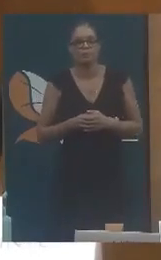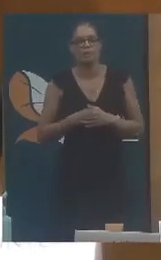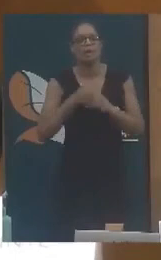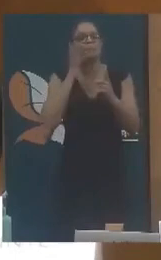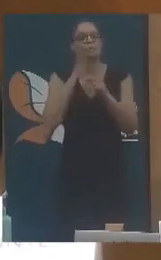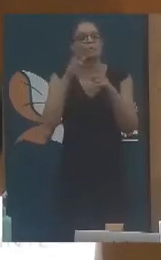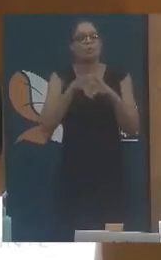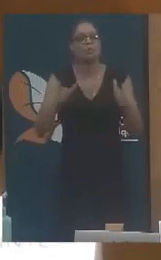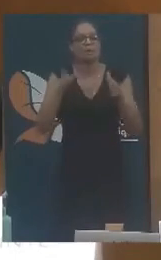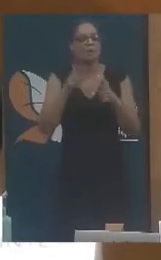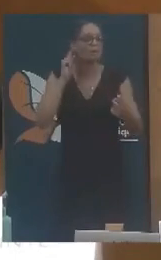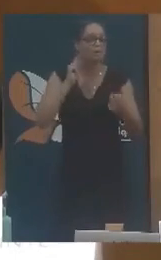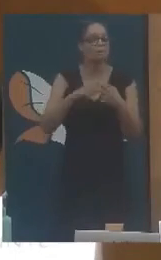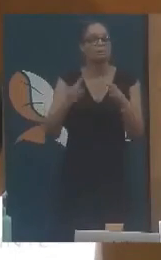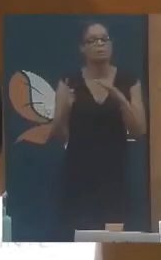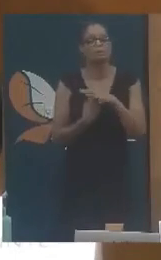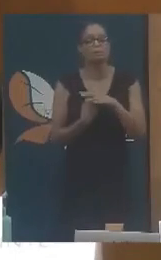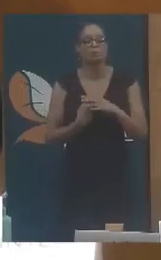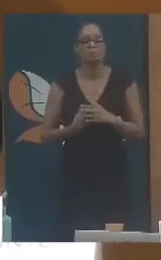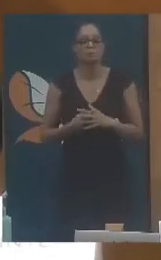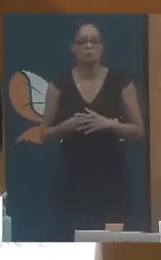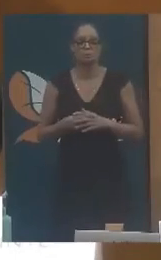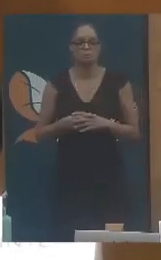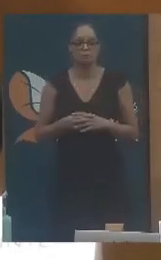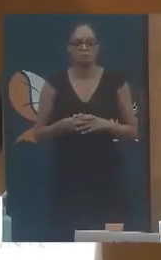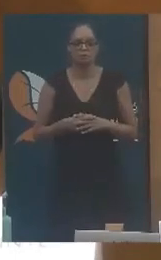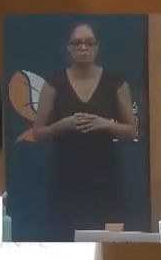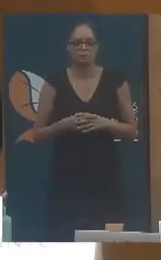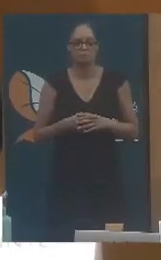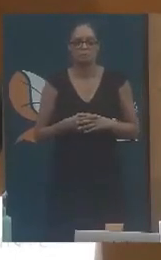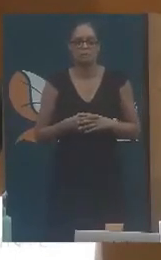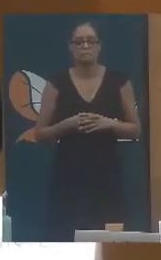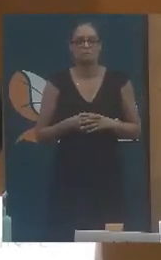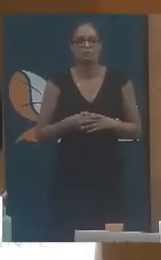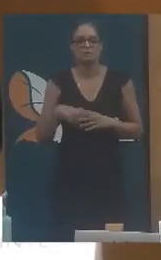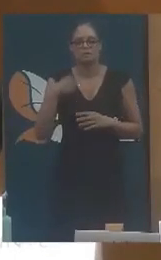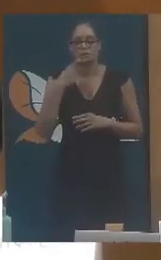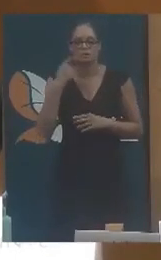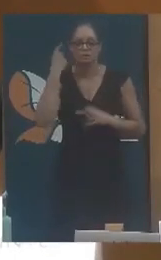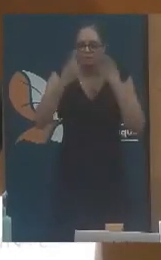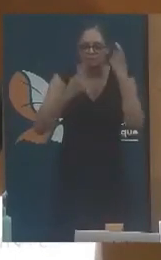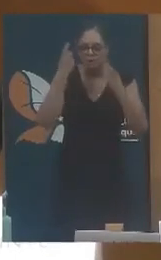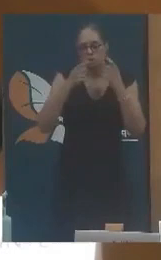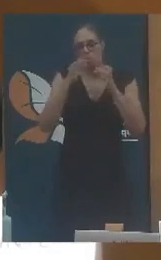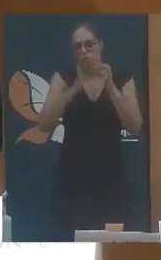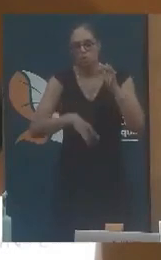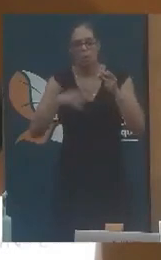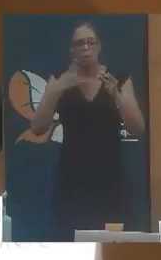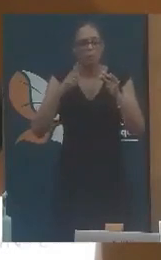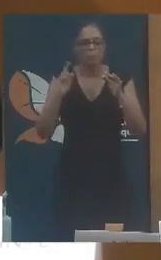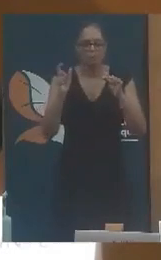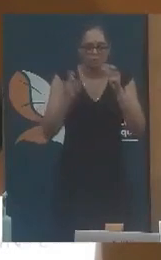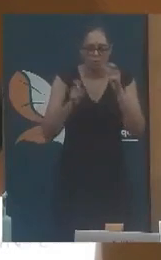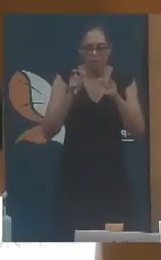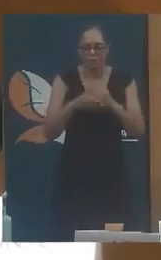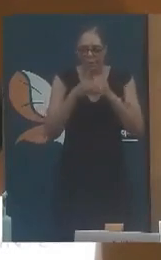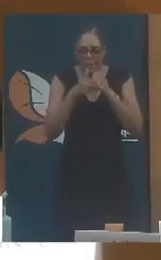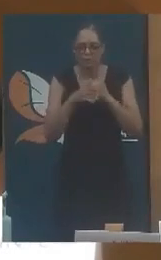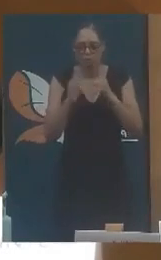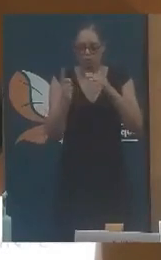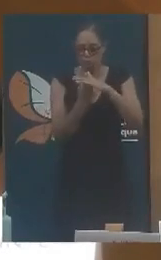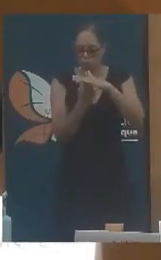locales d'insertion. C'est-à-dire, et ils doivent trouver des solutions pour les jeunes. Beaucoup